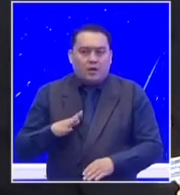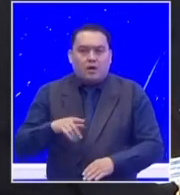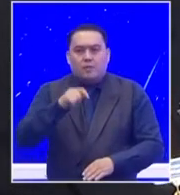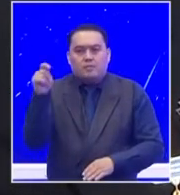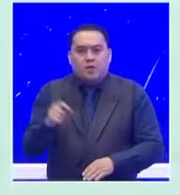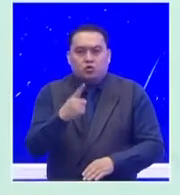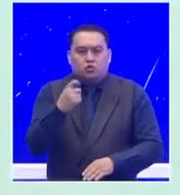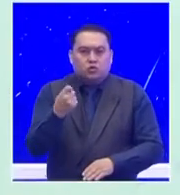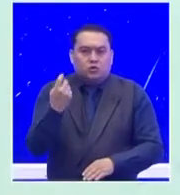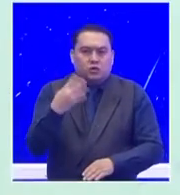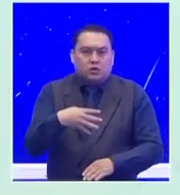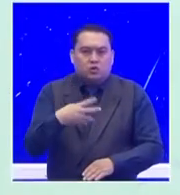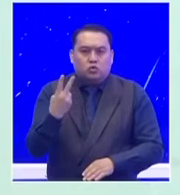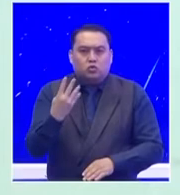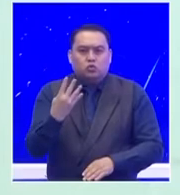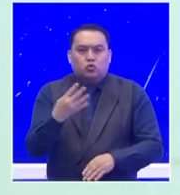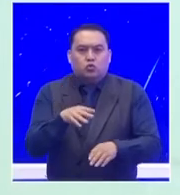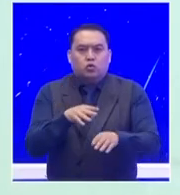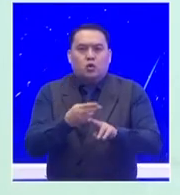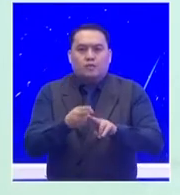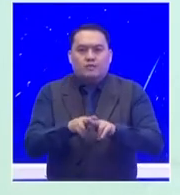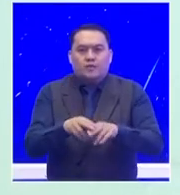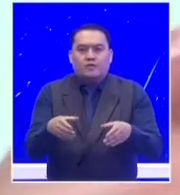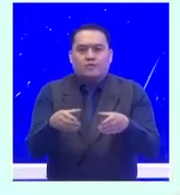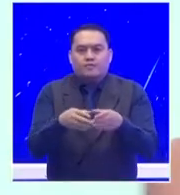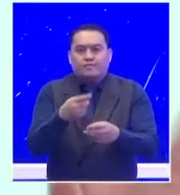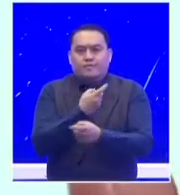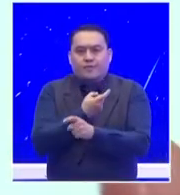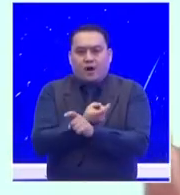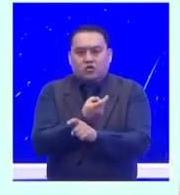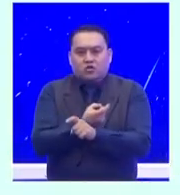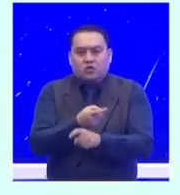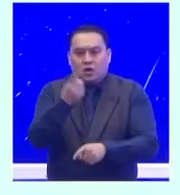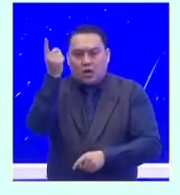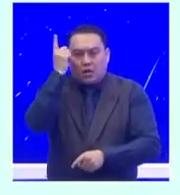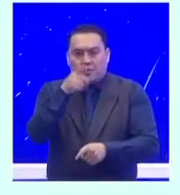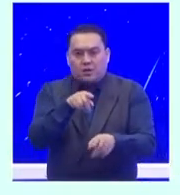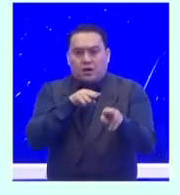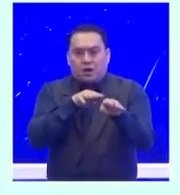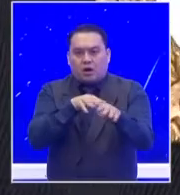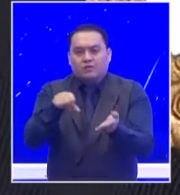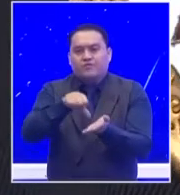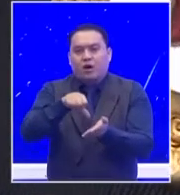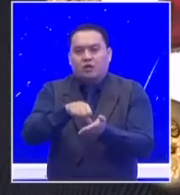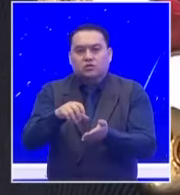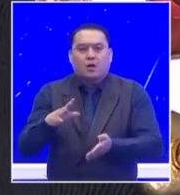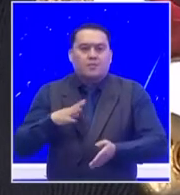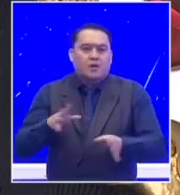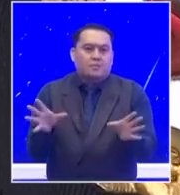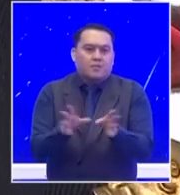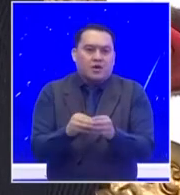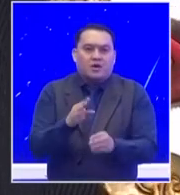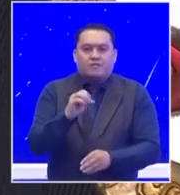Майданда 143 жеңіл артиллериялық полк құрамында фашистік Германияға қарсы ұрыстарға қатысқан. Қаруластармен